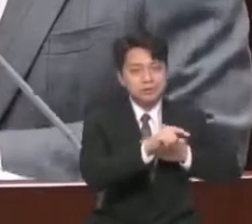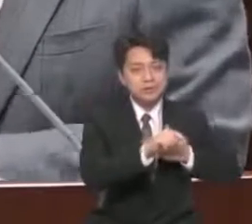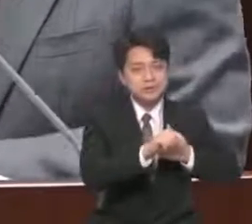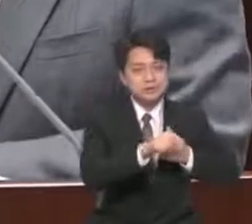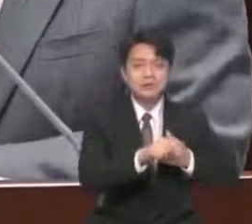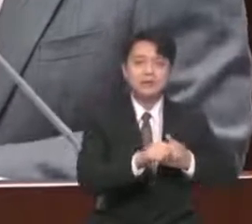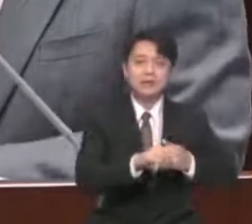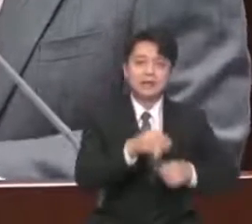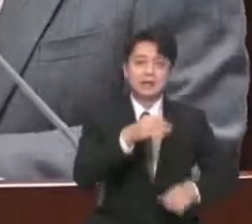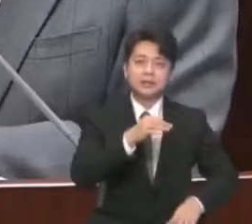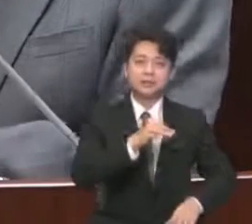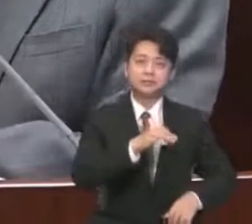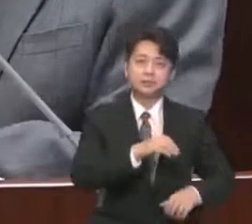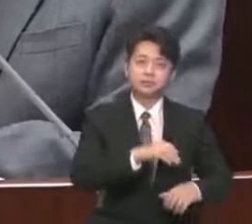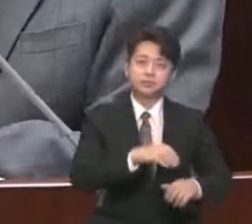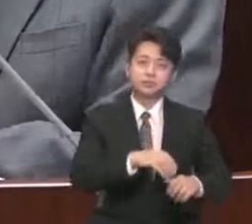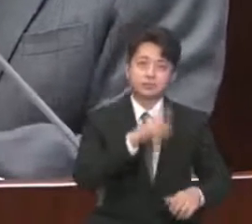알겠습니다.